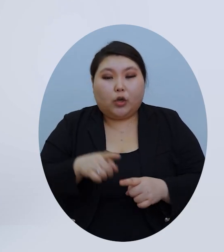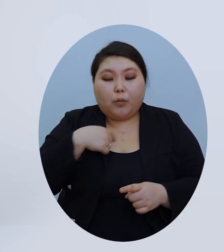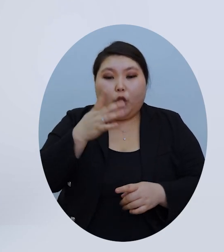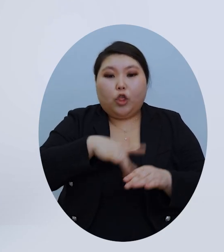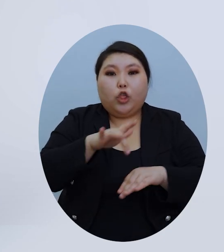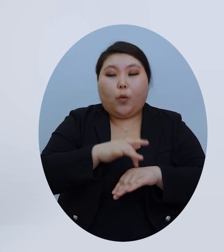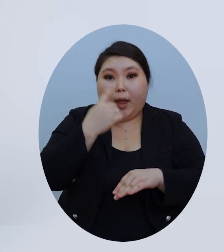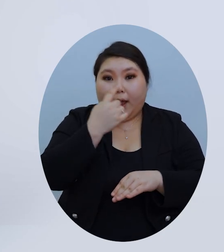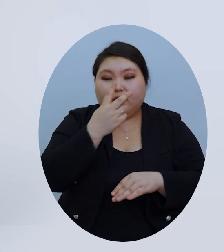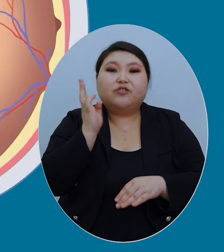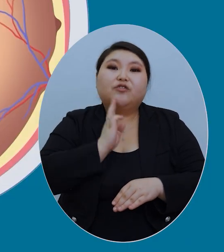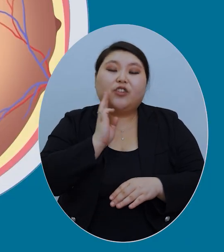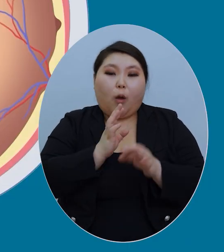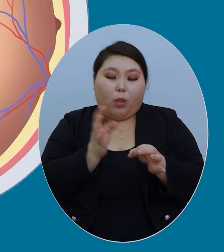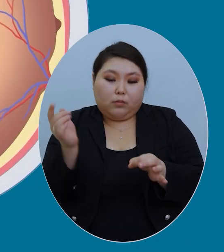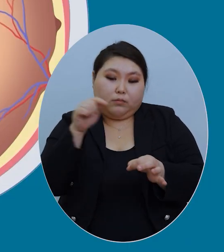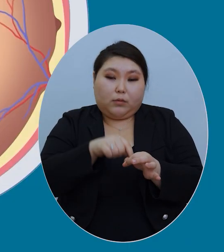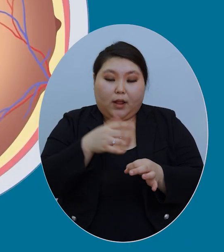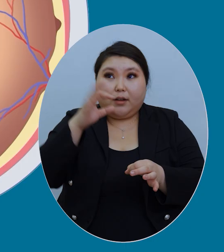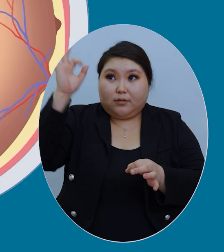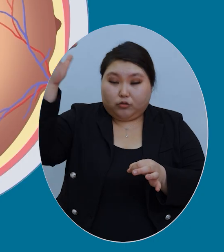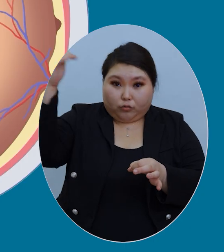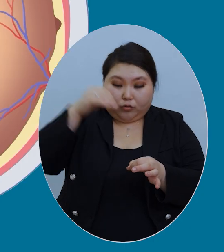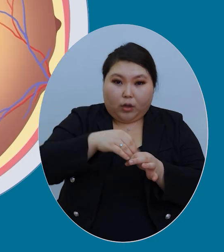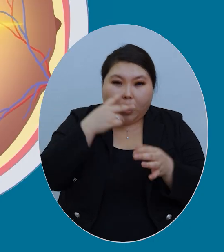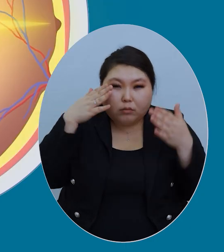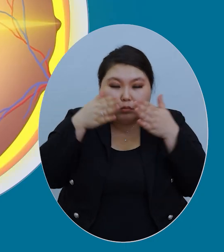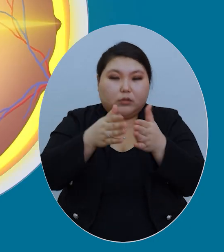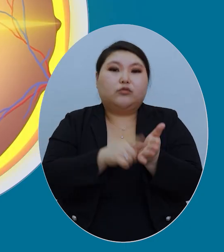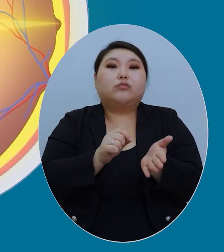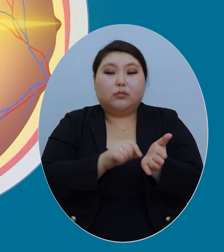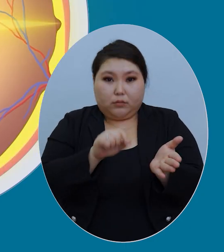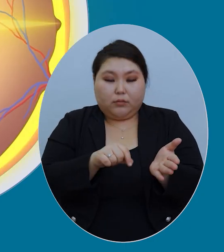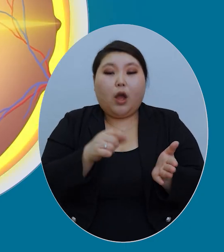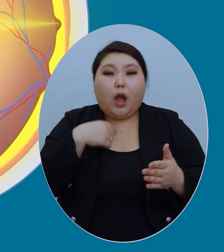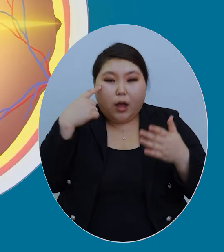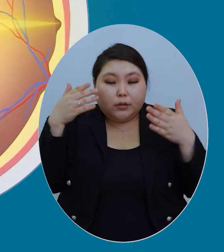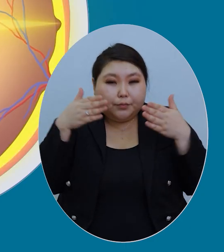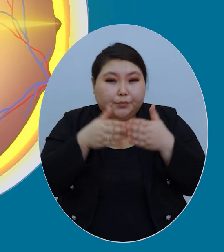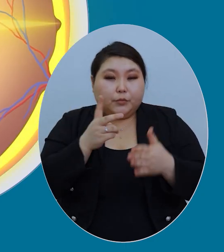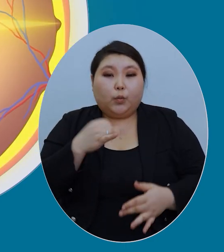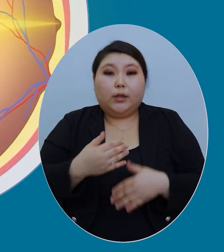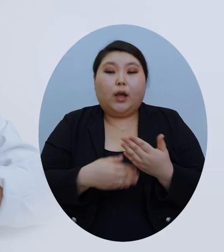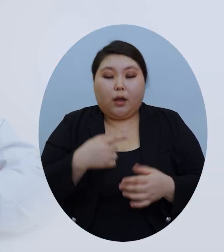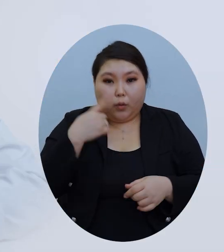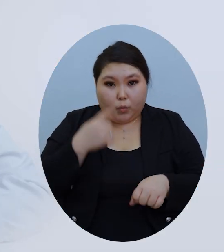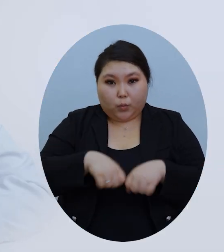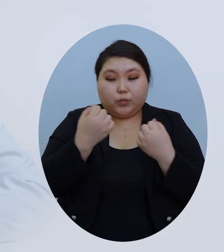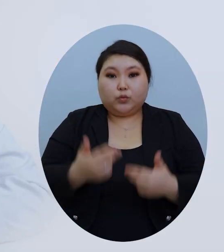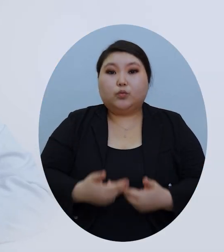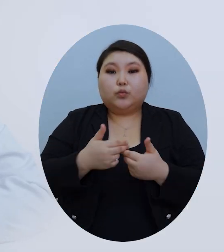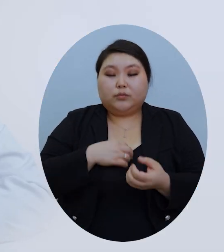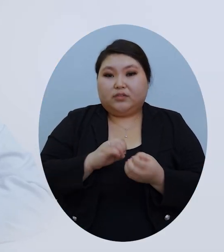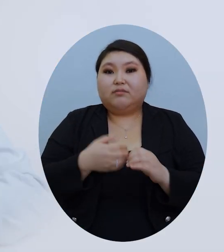харааг хариуцсан шар толбон дээр гэрлийн долгион маань фокуслах ёстой болдог. Энэ фокуслах үйл явц нь хугарлын